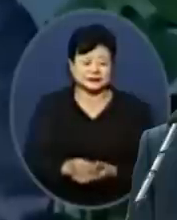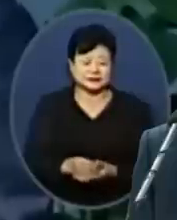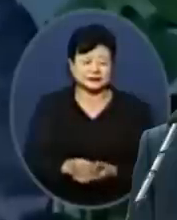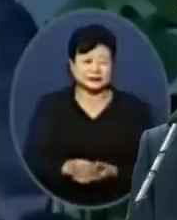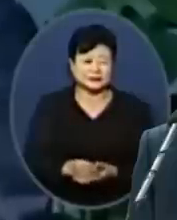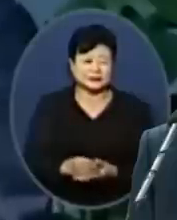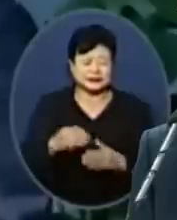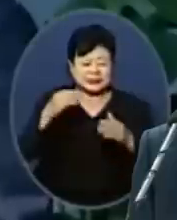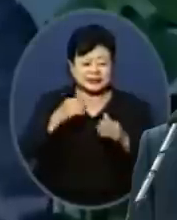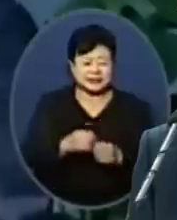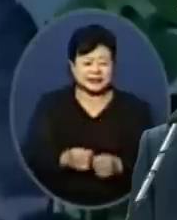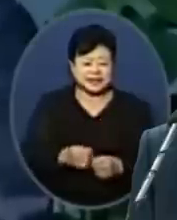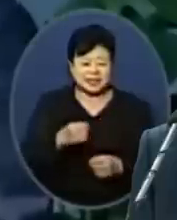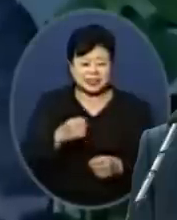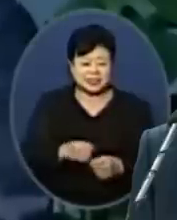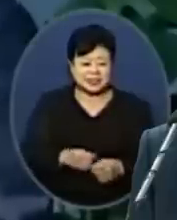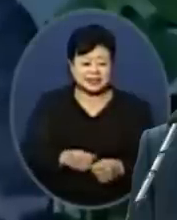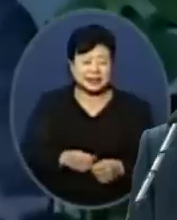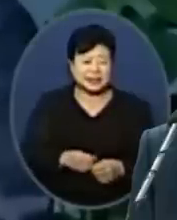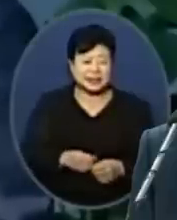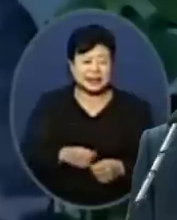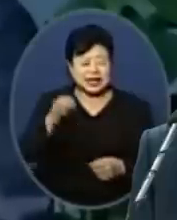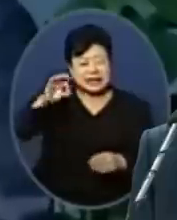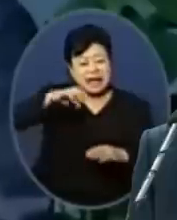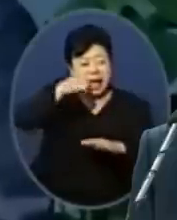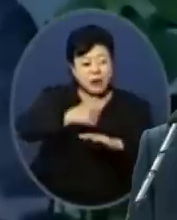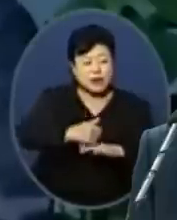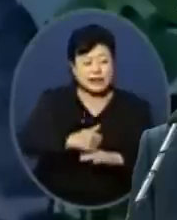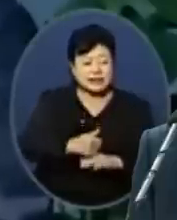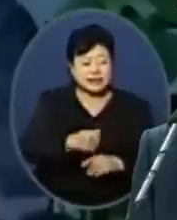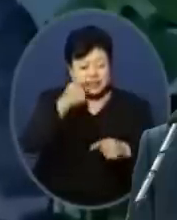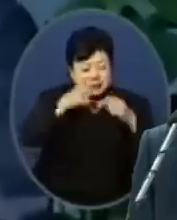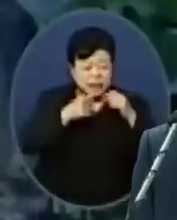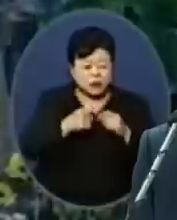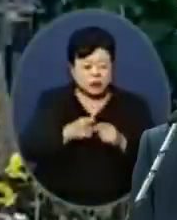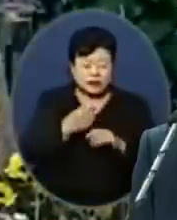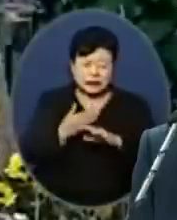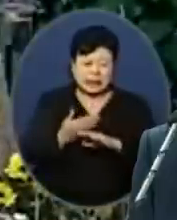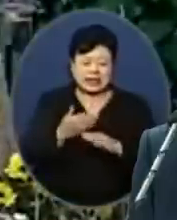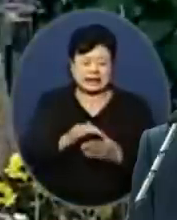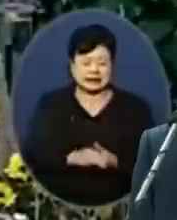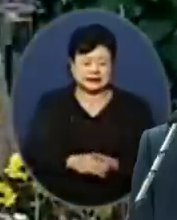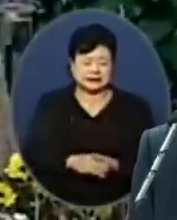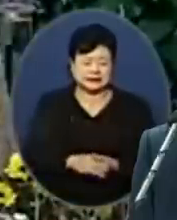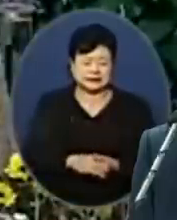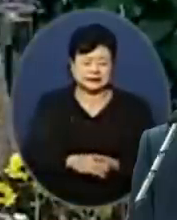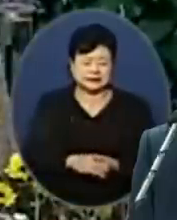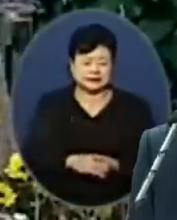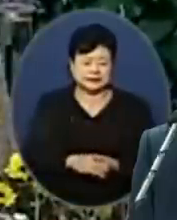차이는 똑같은 이스라엘 백성이지만 육의 사람과 영의 사람이 다른 것입니다.